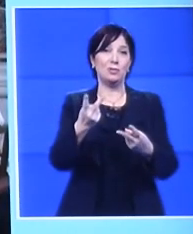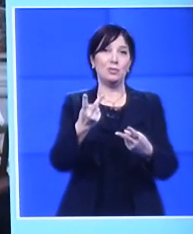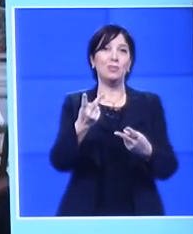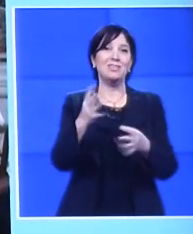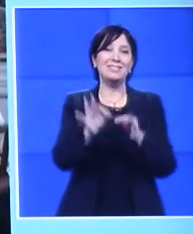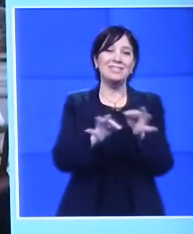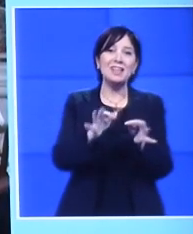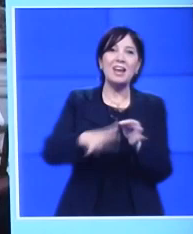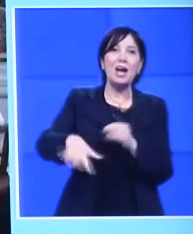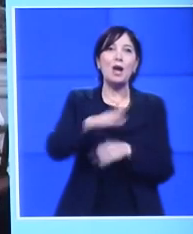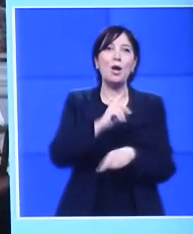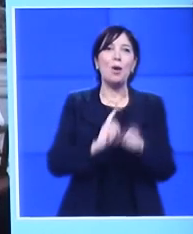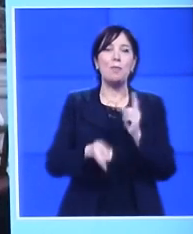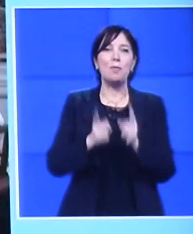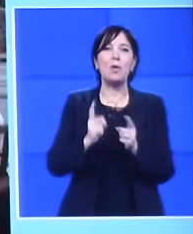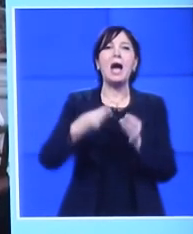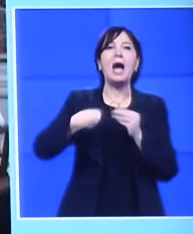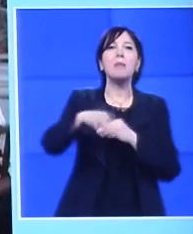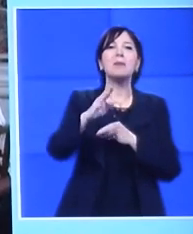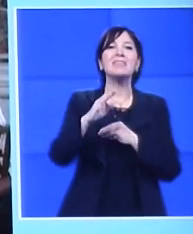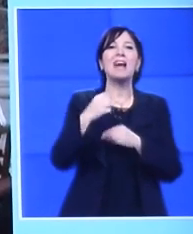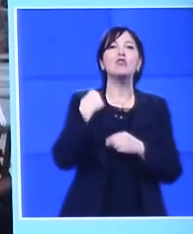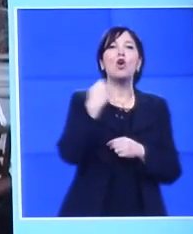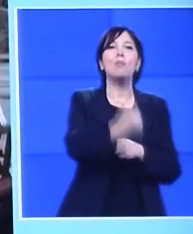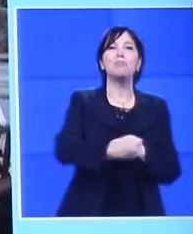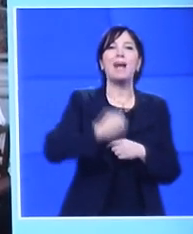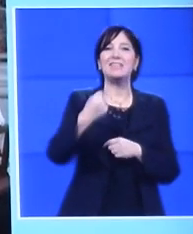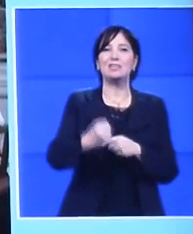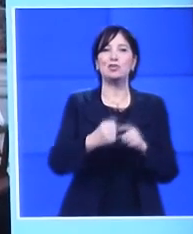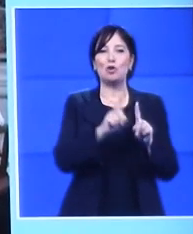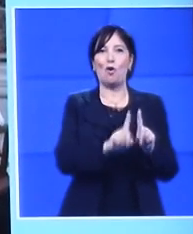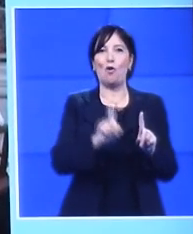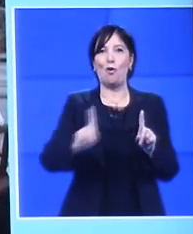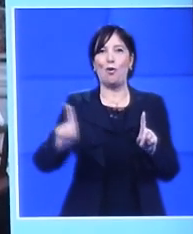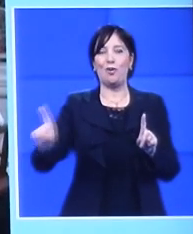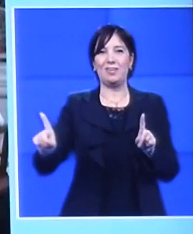ha inviato un pastore.